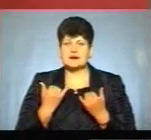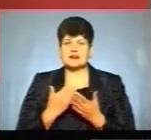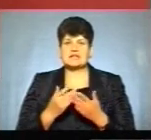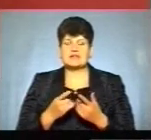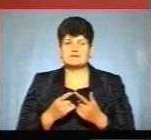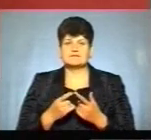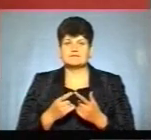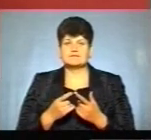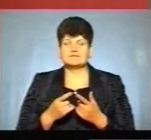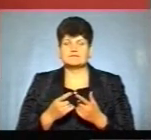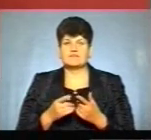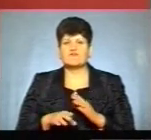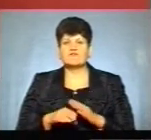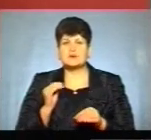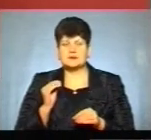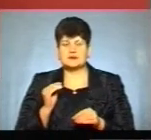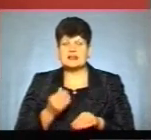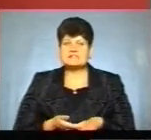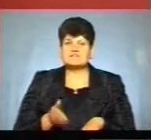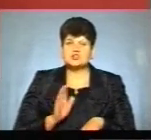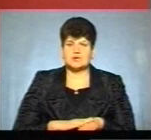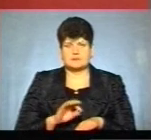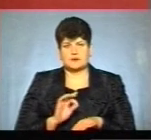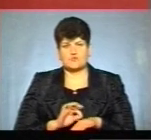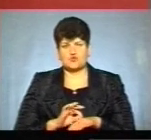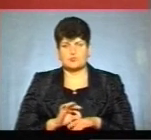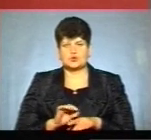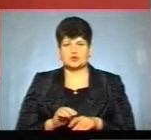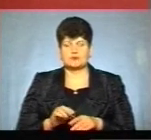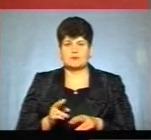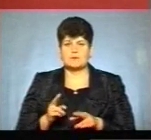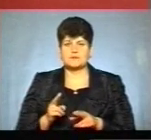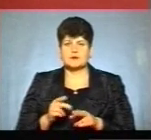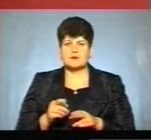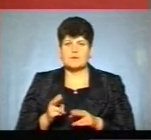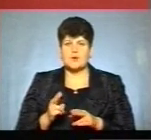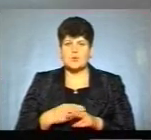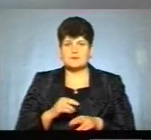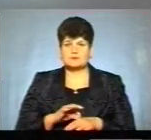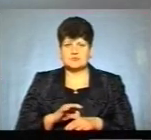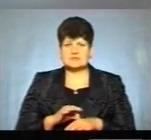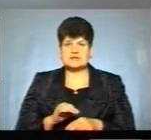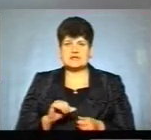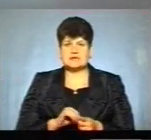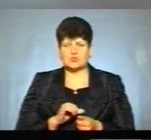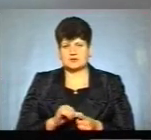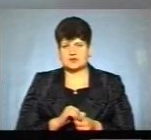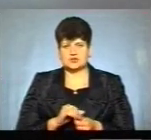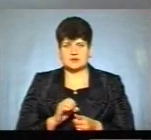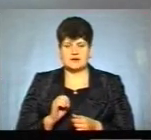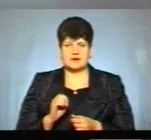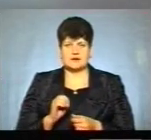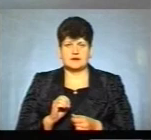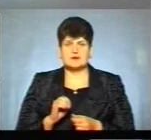вибір для пацієнтів з важкими недугами, аби знеболити свій якимось чином стан? Наркотичні анальгетики.